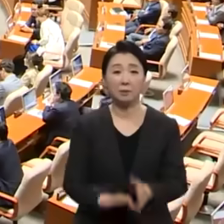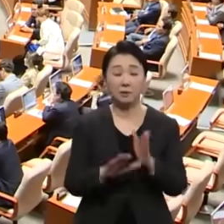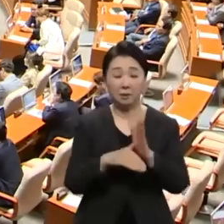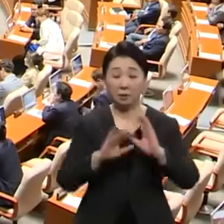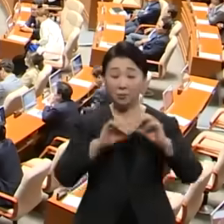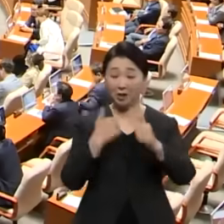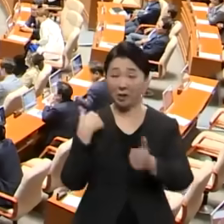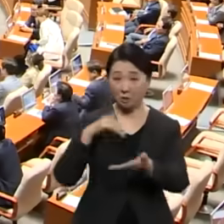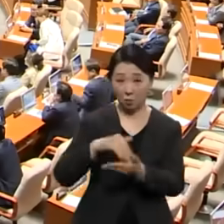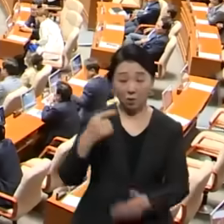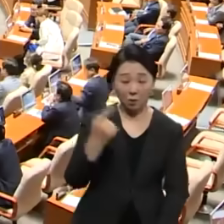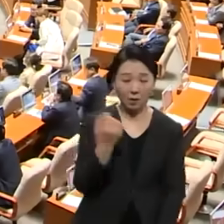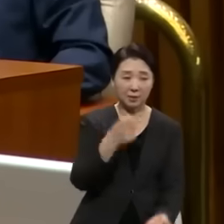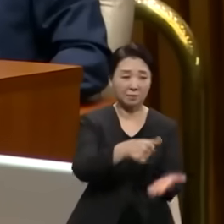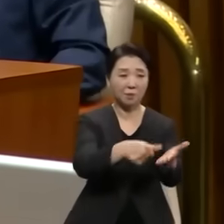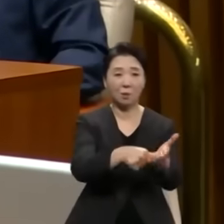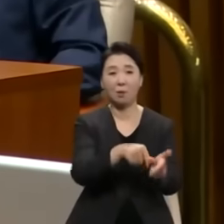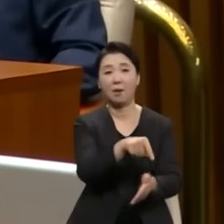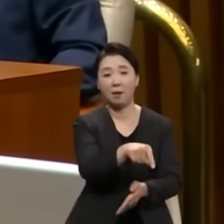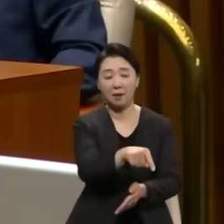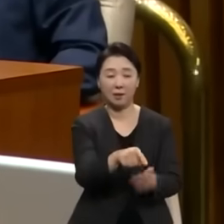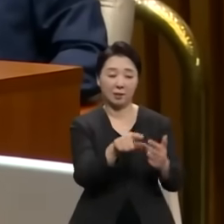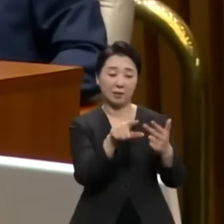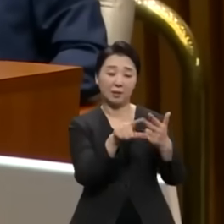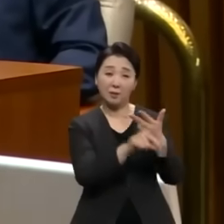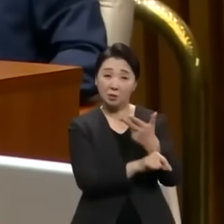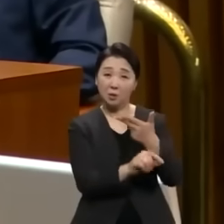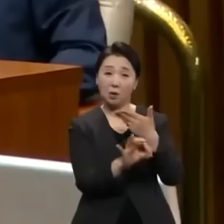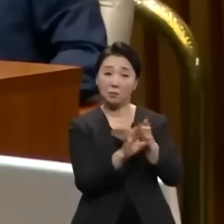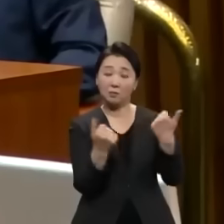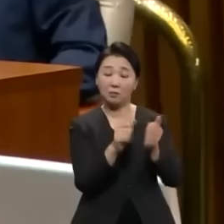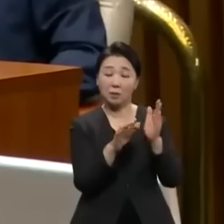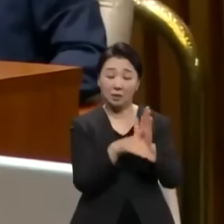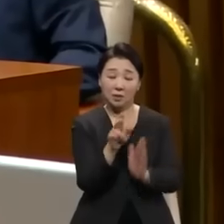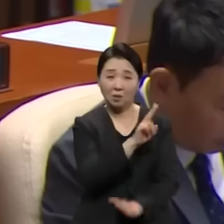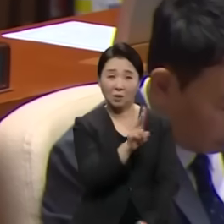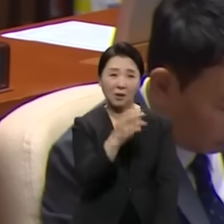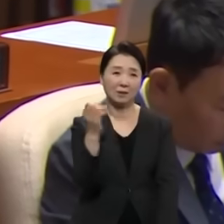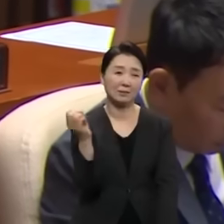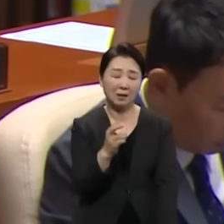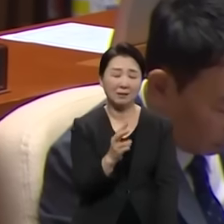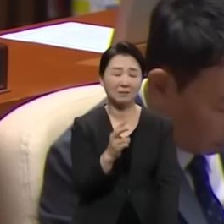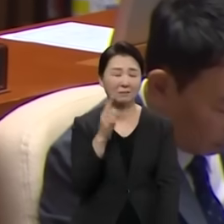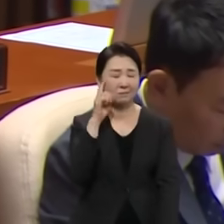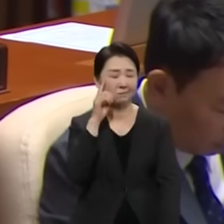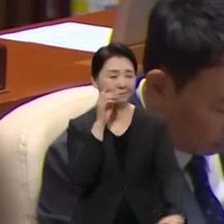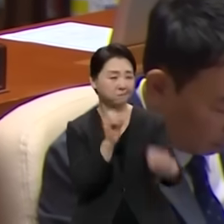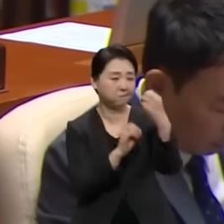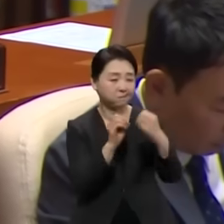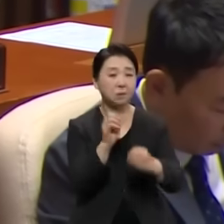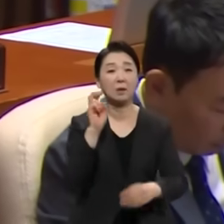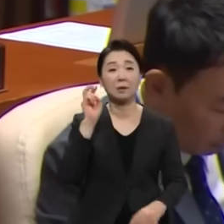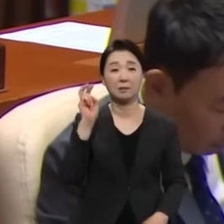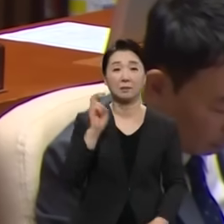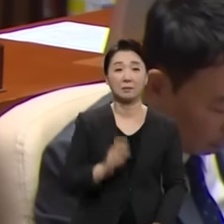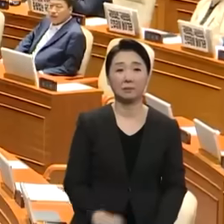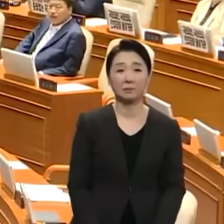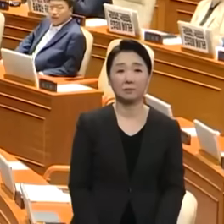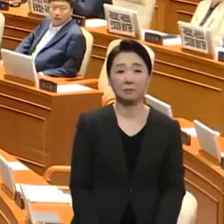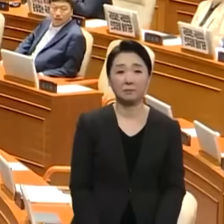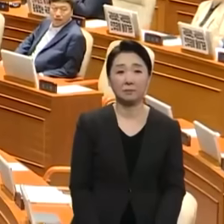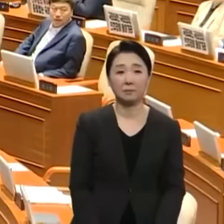국회로 돌아와 재표결에 붙여지는 7월 임시국회에서도 여야는 다시 가파른 대치 국면을 형성할 것으로